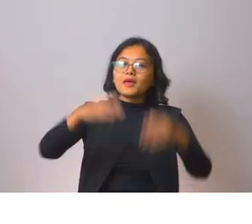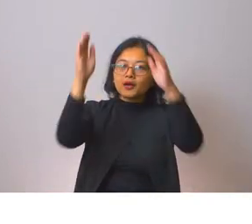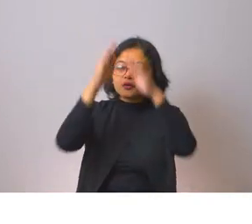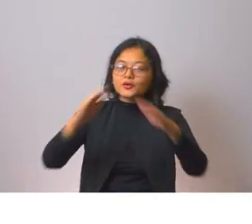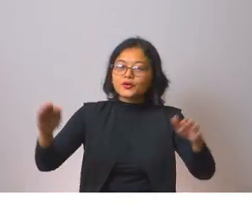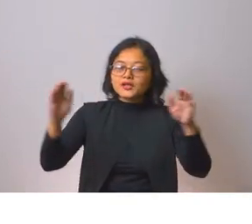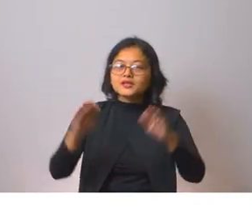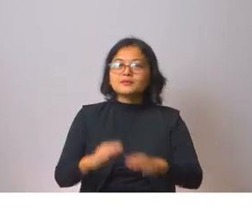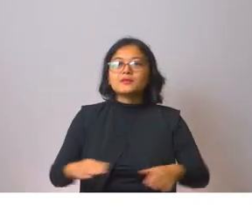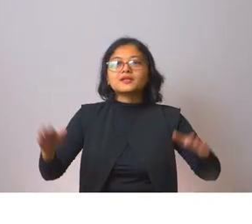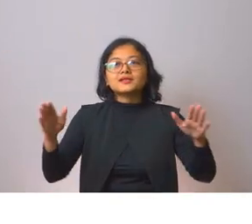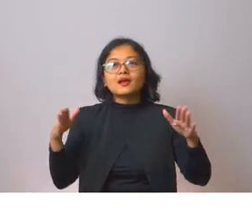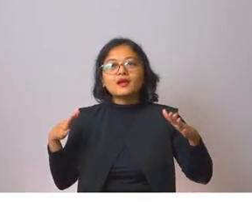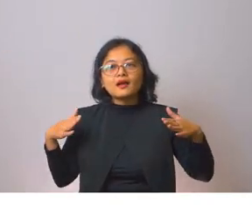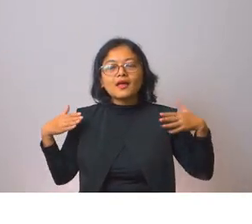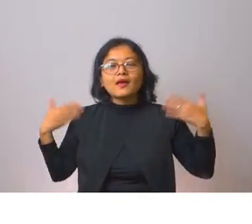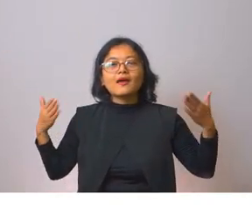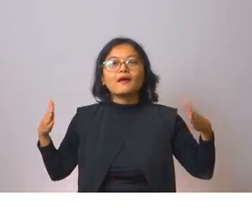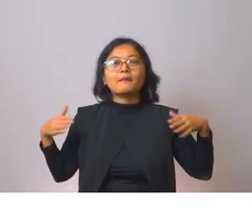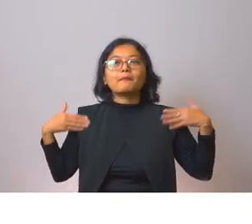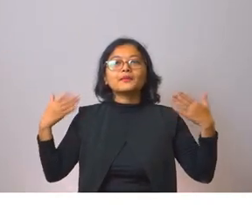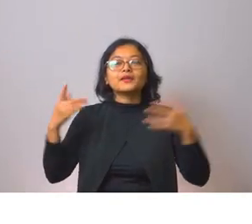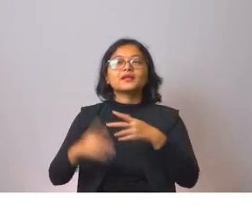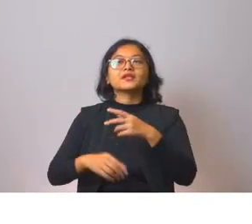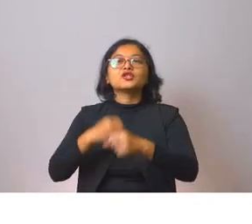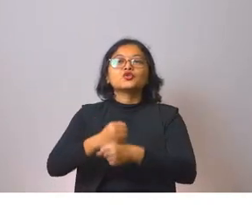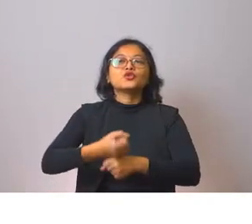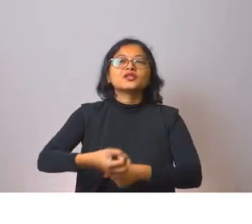Merry Christmas and a Happy